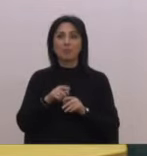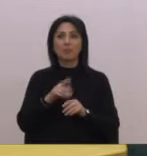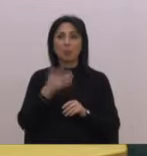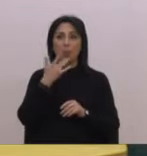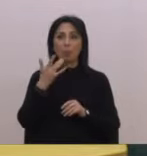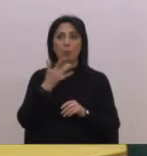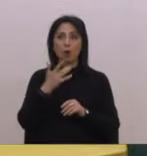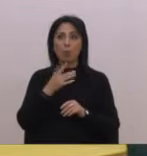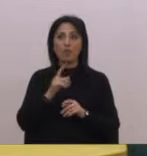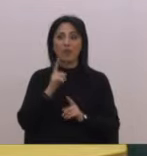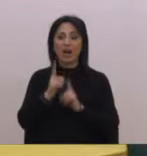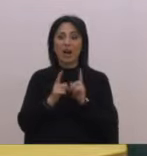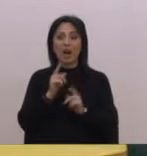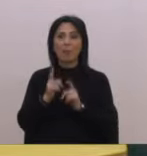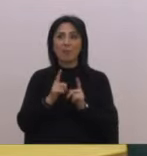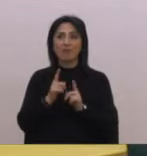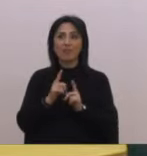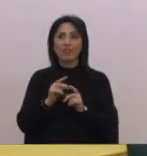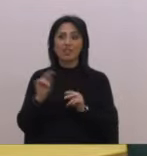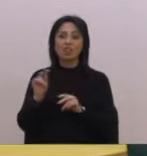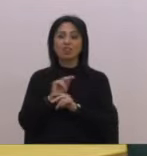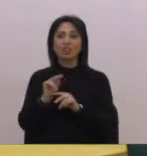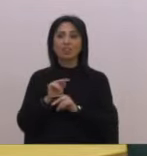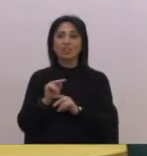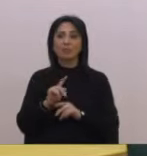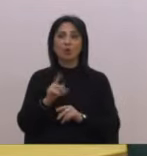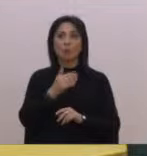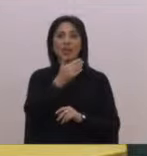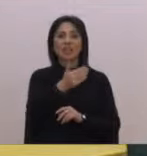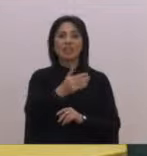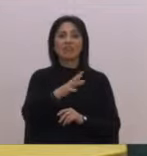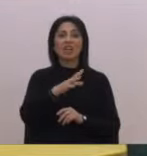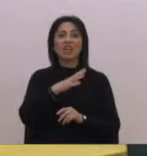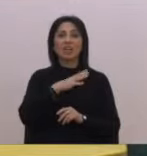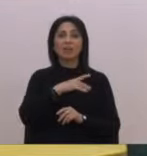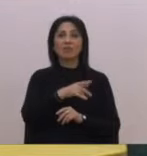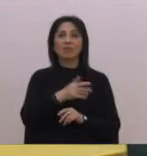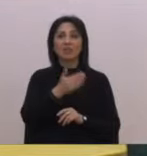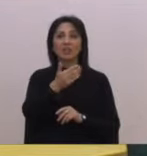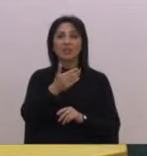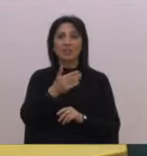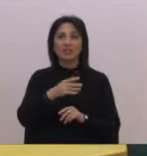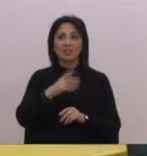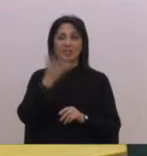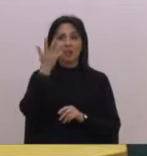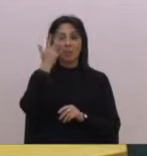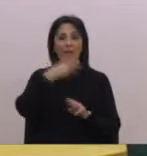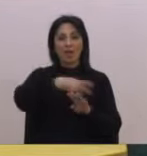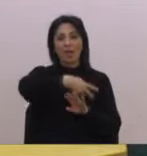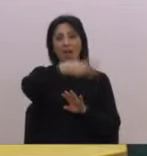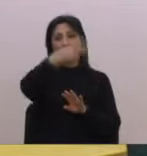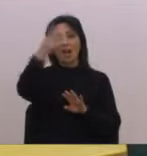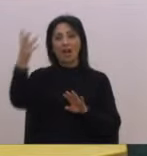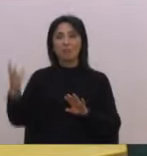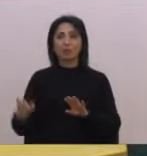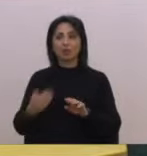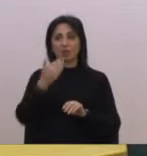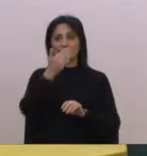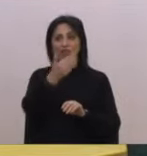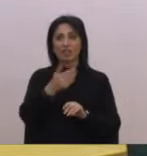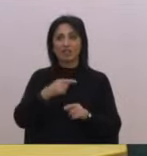პოლიტიკების გამოსასწორებლად ან შესასწორებლად, რომ თქვენს მიერ დასახული აი აქ ცისარტყელის სფეროებში განთავსებულ